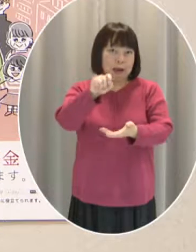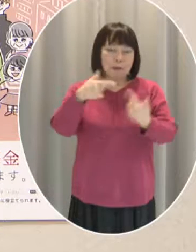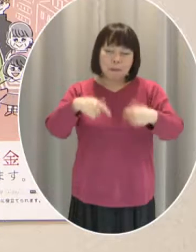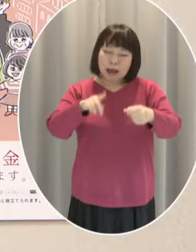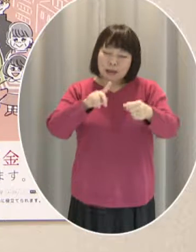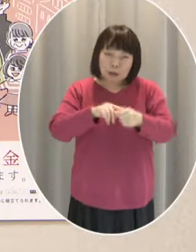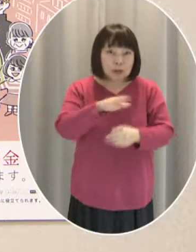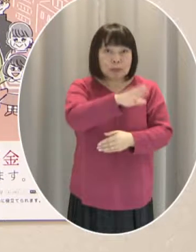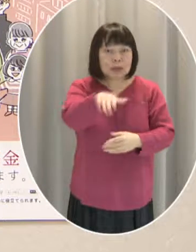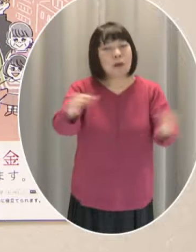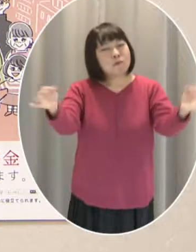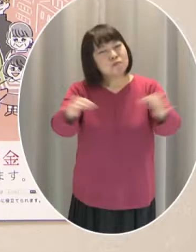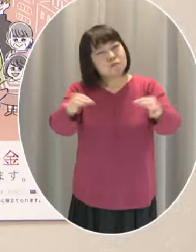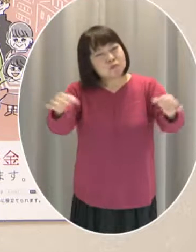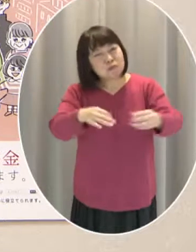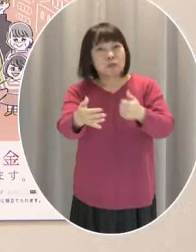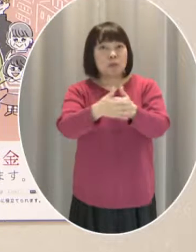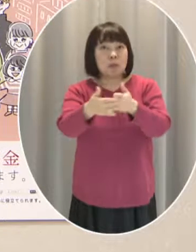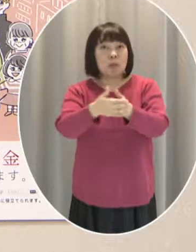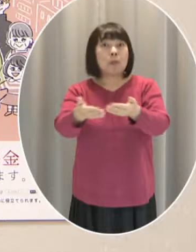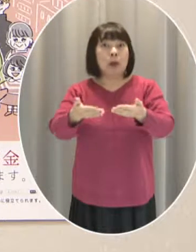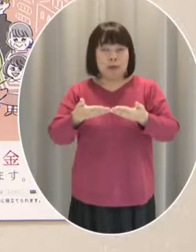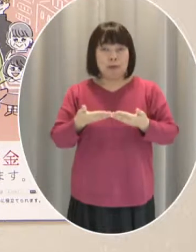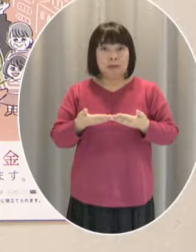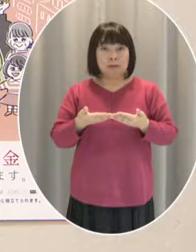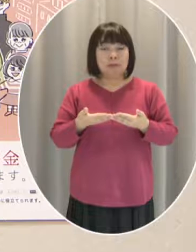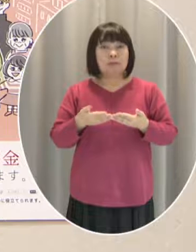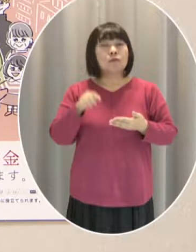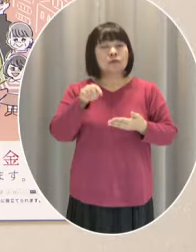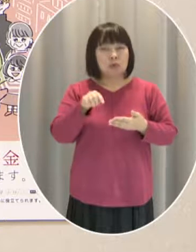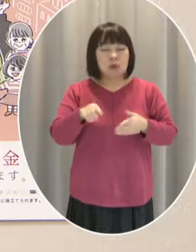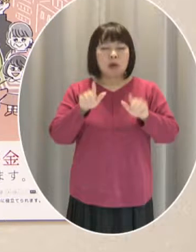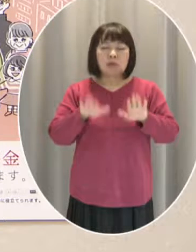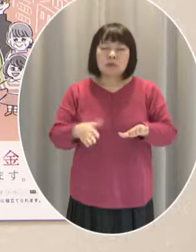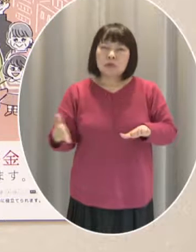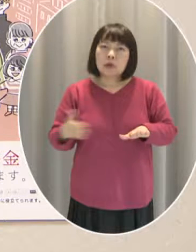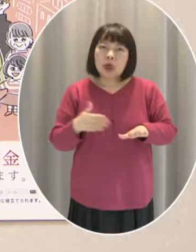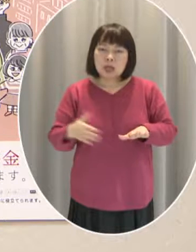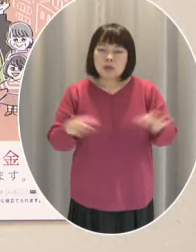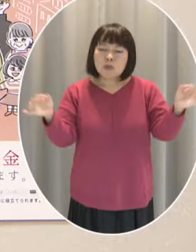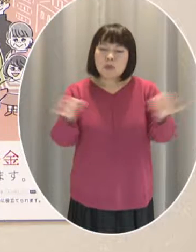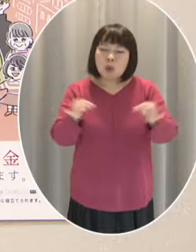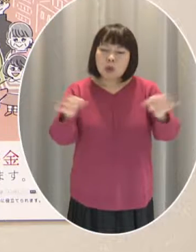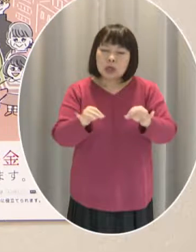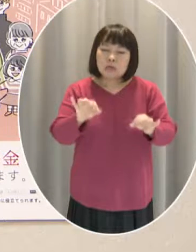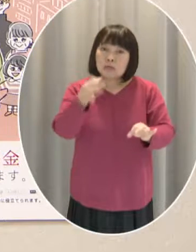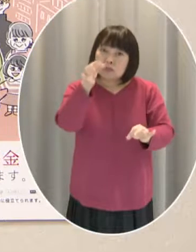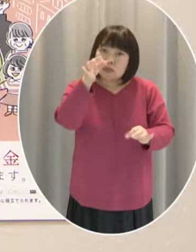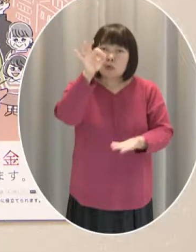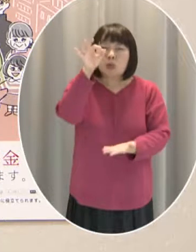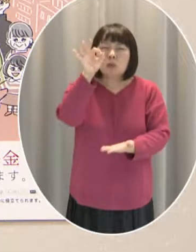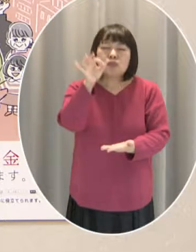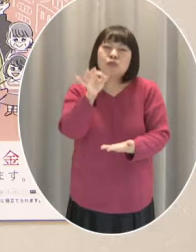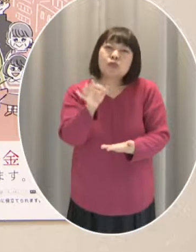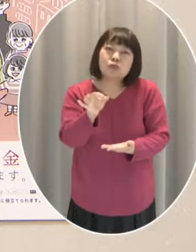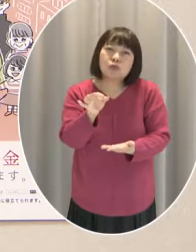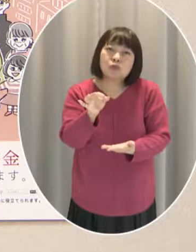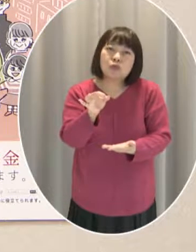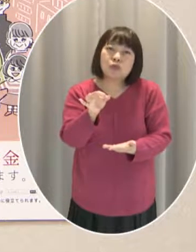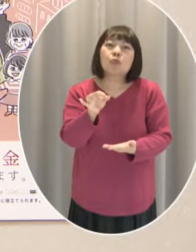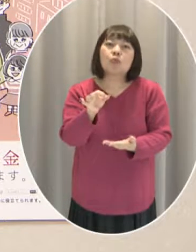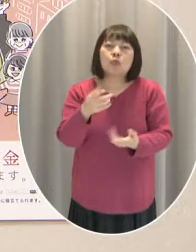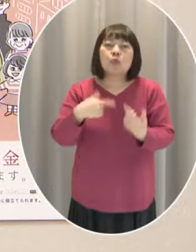さんにお世話になっている赤い羽根共同募金ですが近年募金額が減っていますもっと